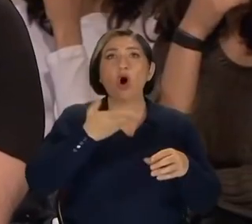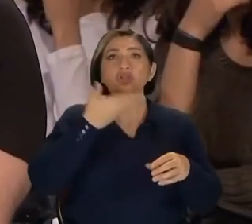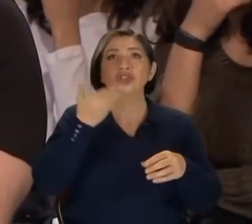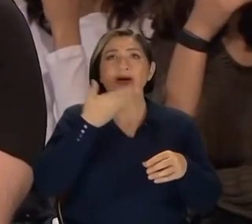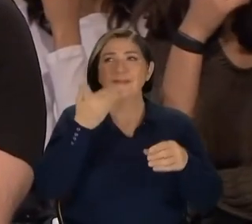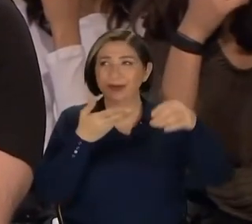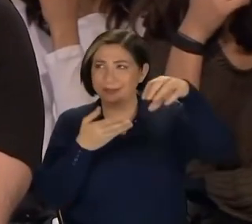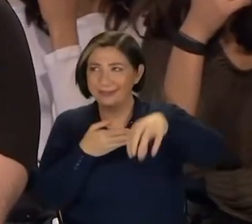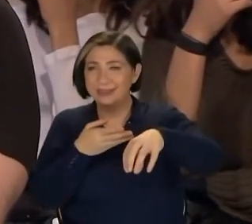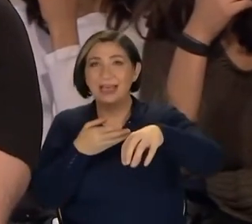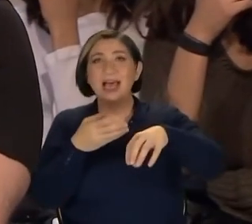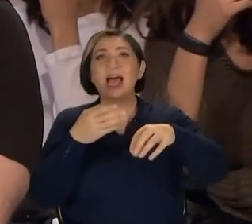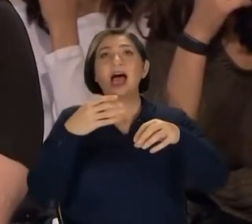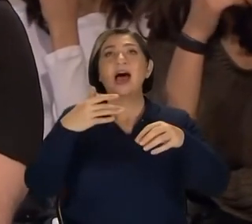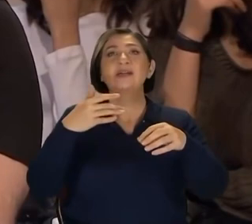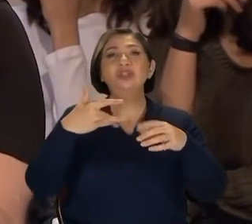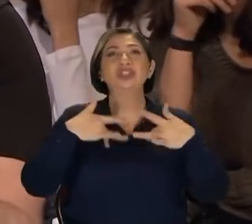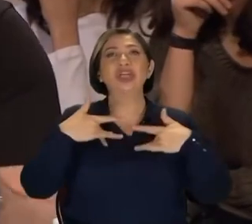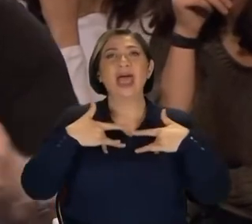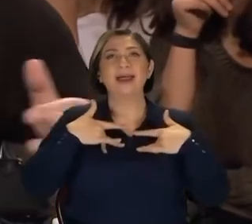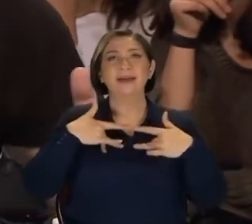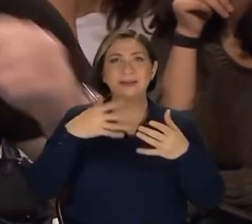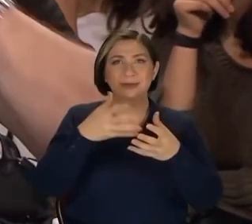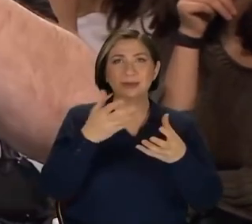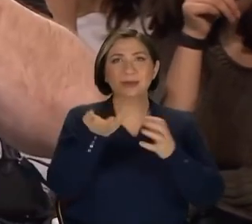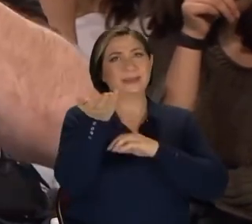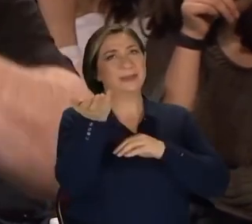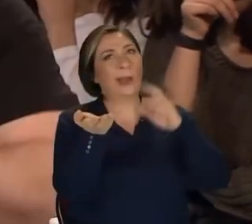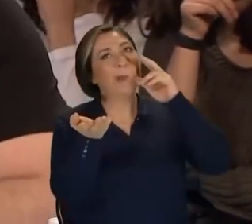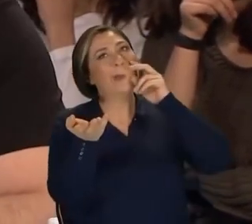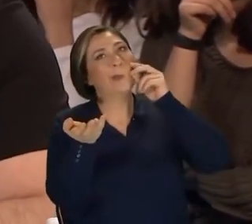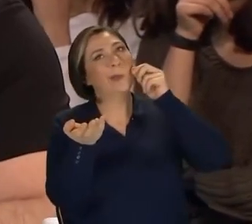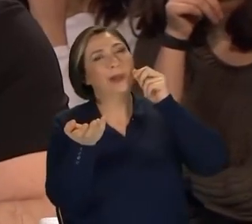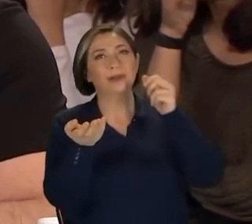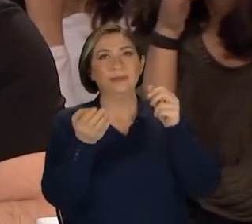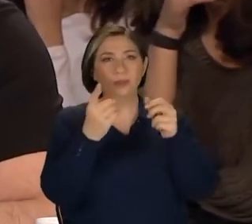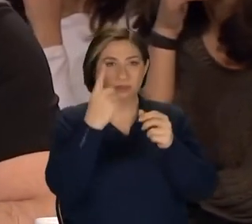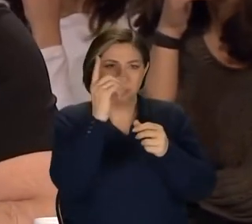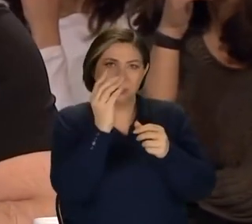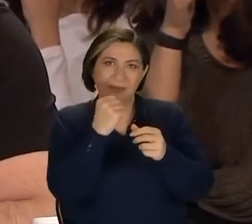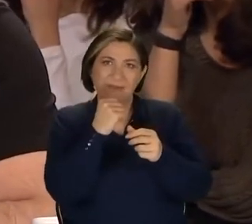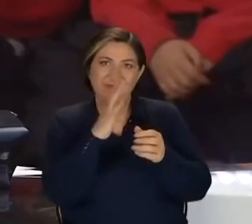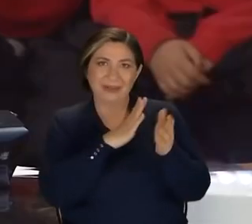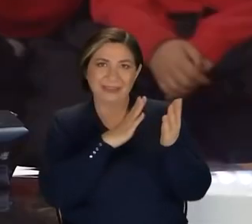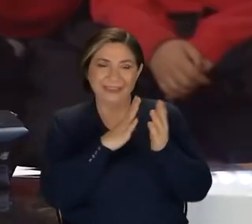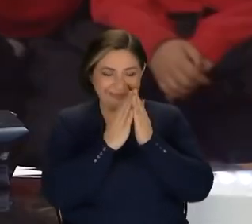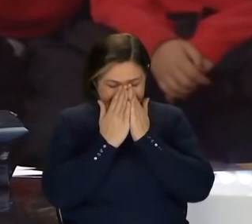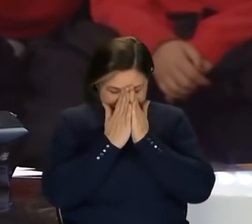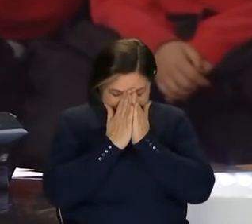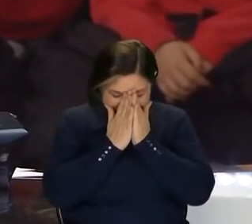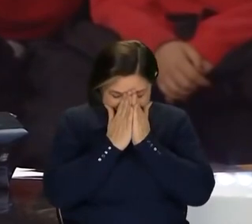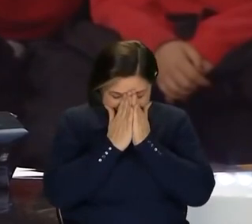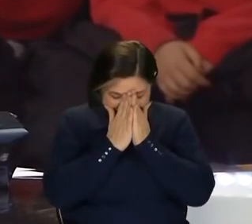başlıyor. Arnavut ciğeri koyuyor içine falan böyle. Sonra da sunuyor, bıyığını buruyor falan. Şimdi böyle bir çocuk var. Şimdi